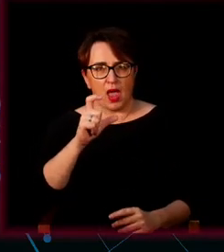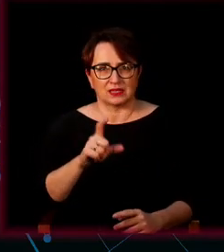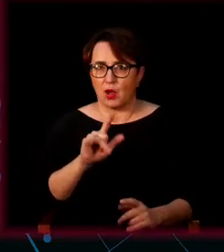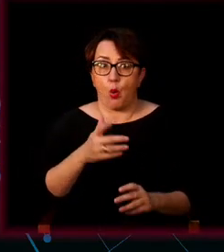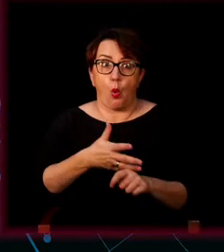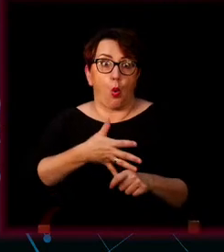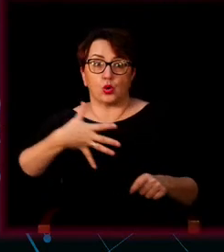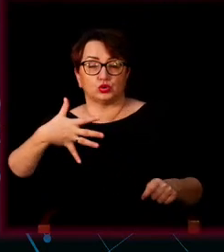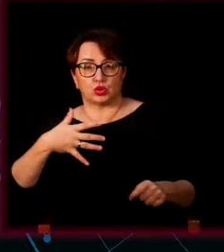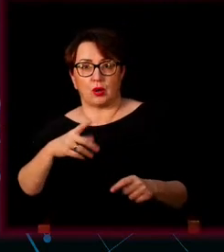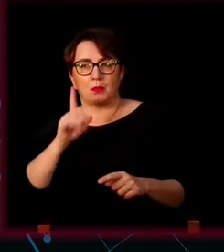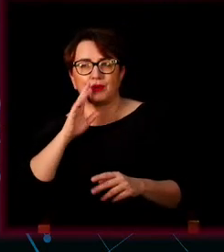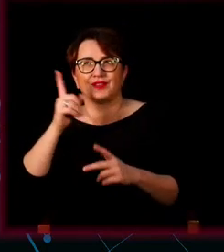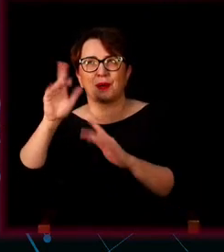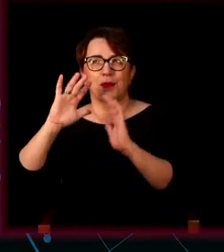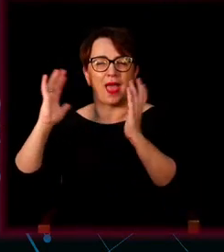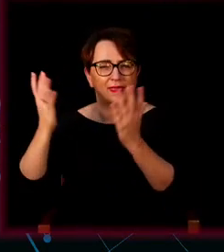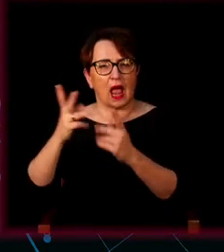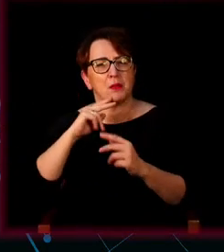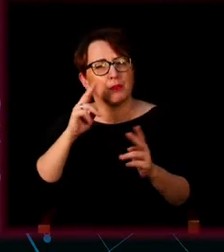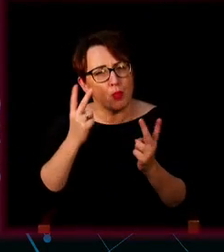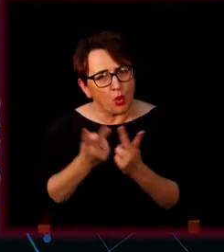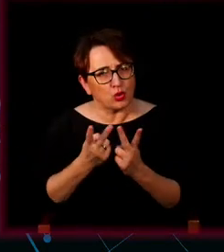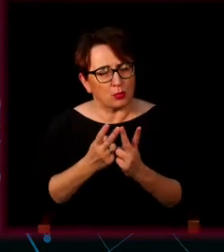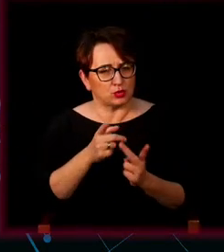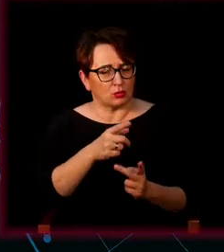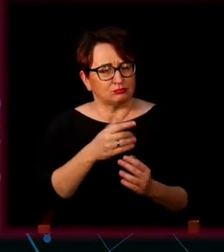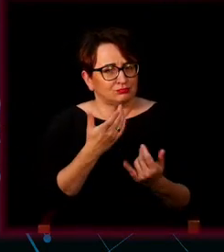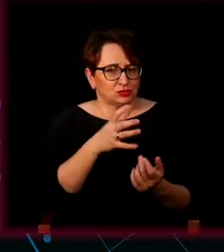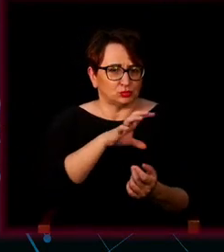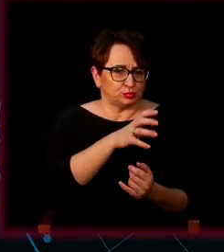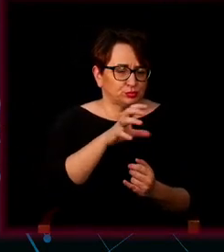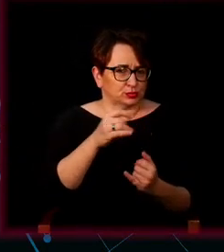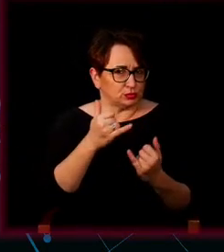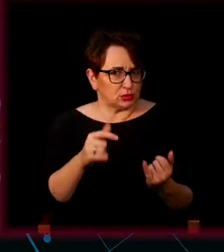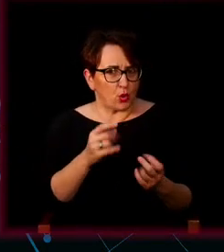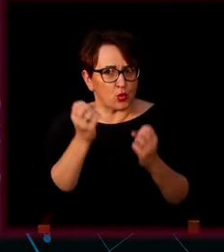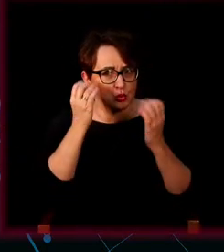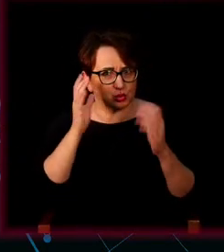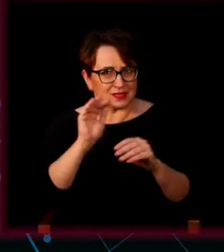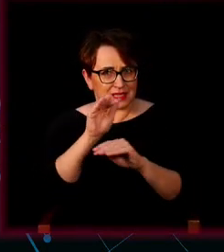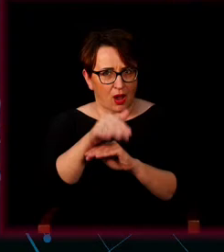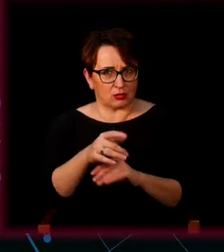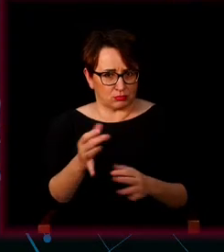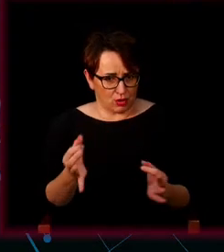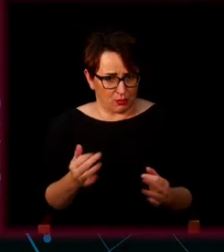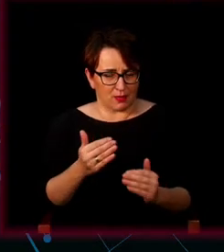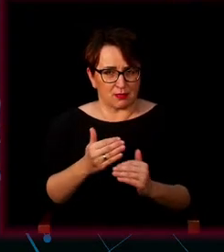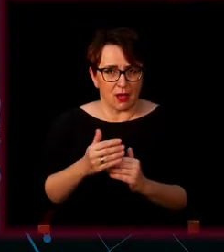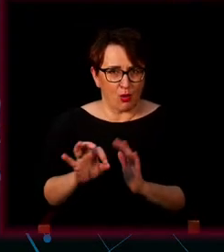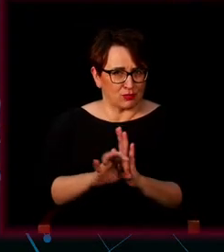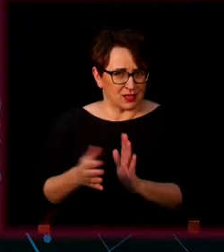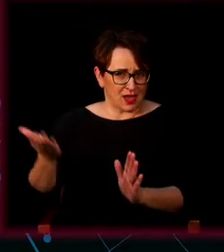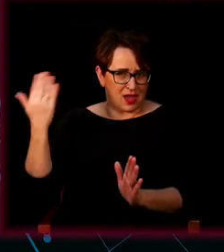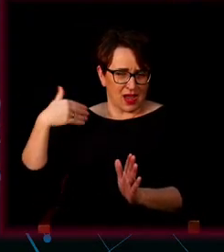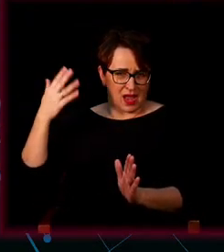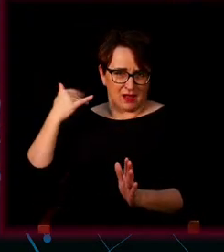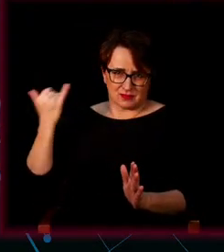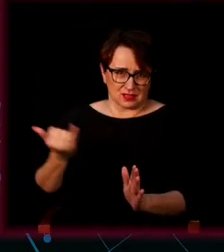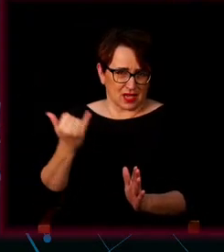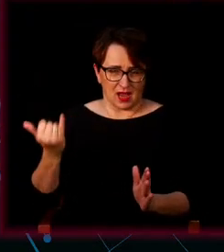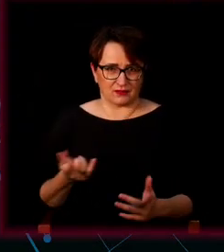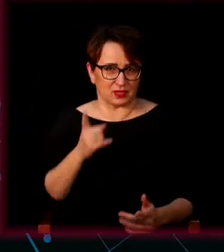radykalnie zrealizowane jak na tej planecie, ale że pewne te aspekty w kulturze zachodniej są obecne od zawsze tak